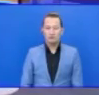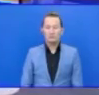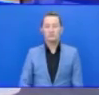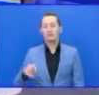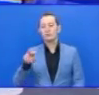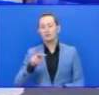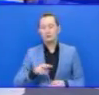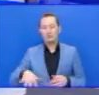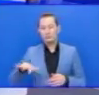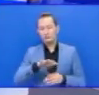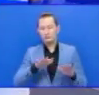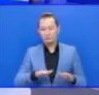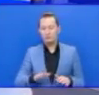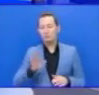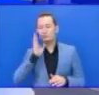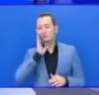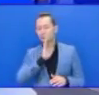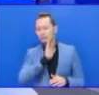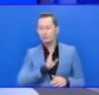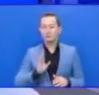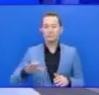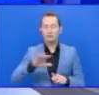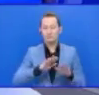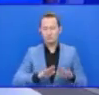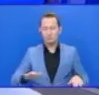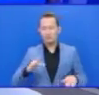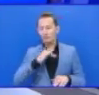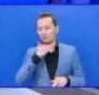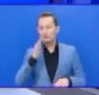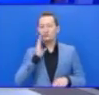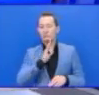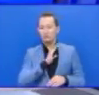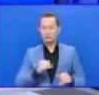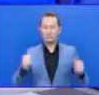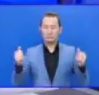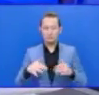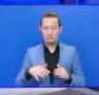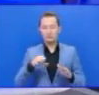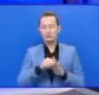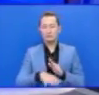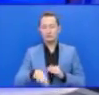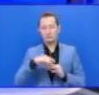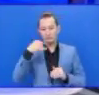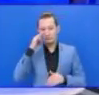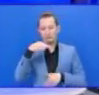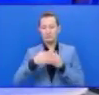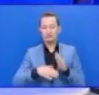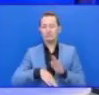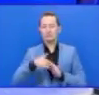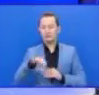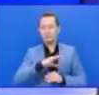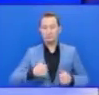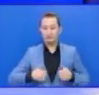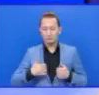Төлебе ауданының билігі алтын құрсақтан лардарды ақтады. Көп бала көл көсір. Несібеге жол екенін айтып, еліміздегі демографиялық өсуіне